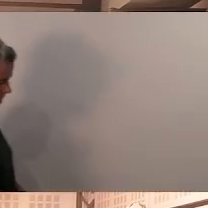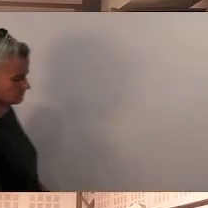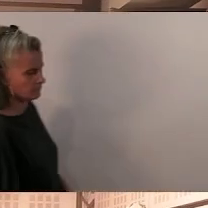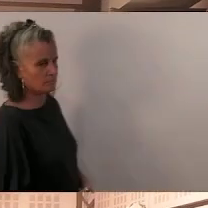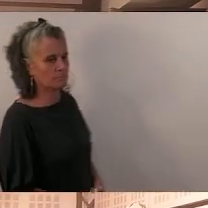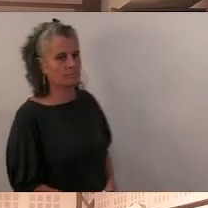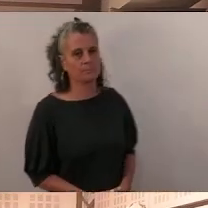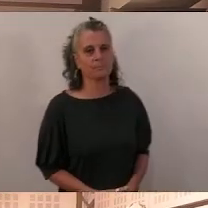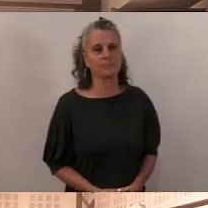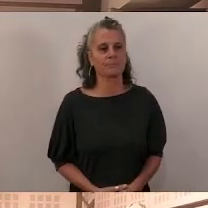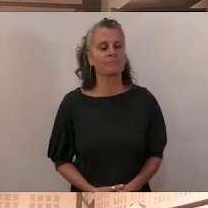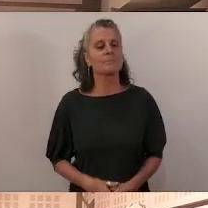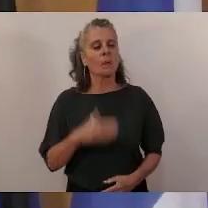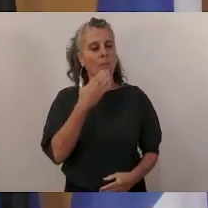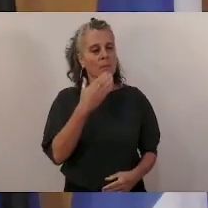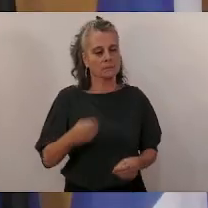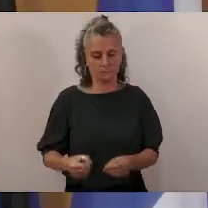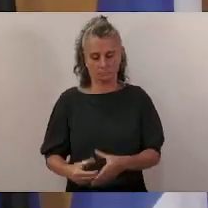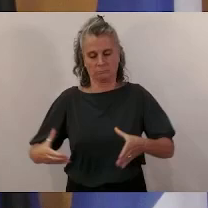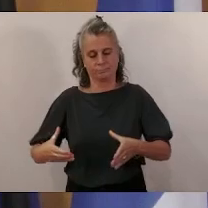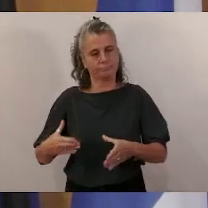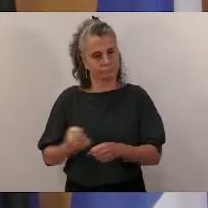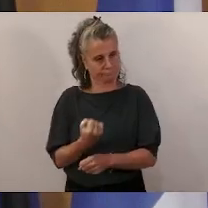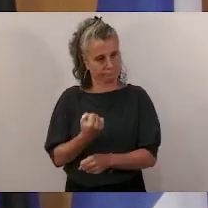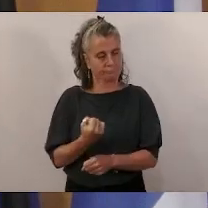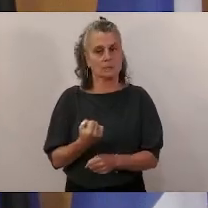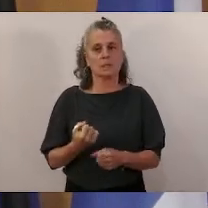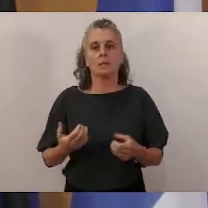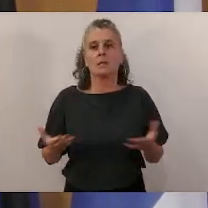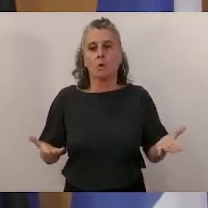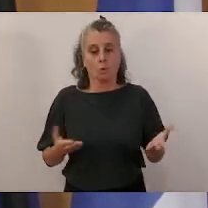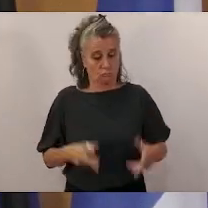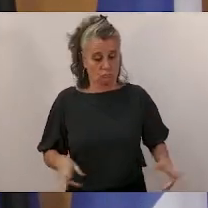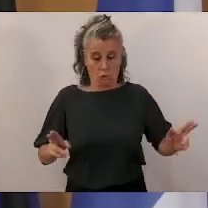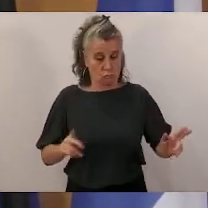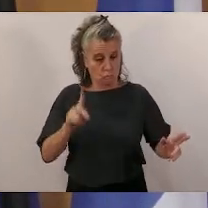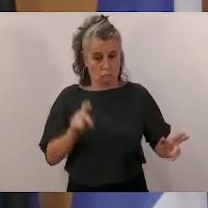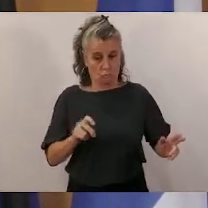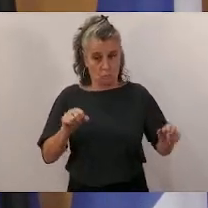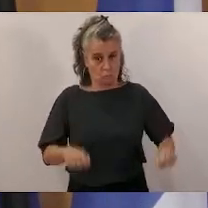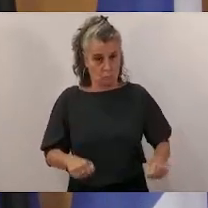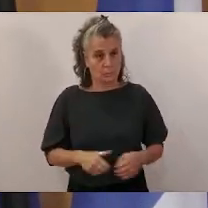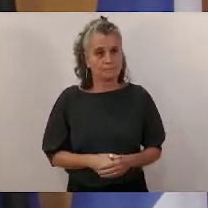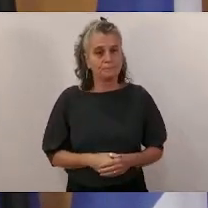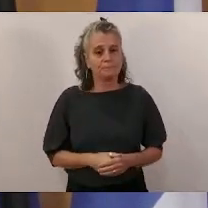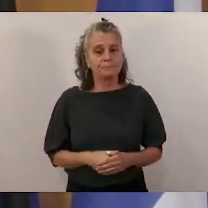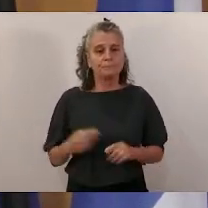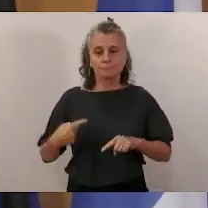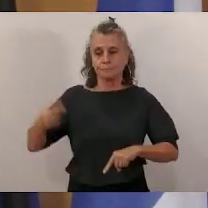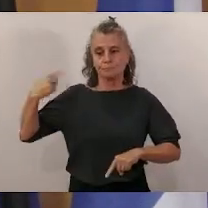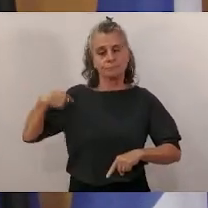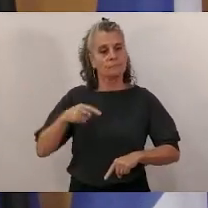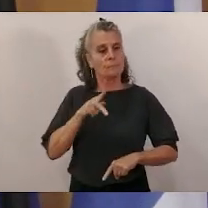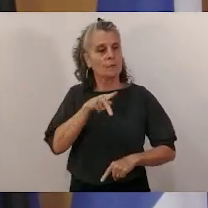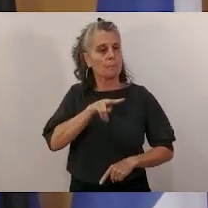Merci, le quorum est atteint, nous pouvons tenir la séance. Le procès-verbal appelle-t-il des